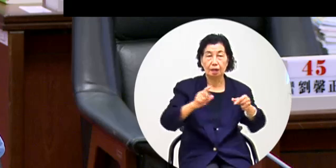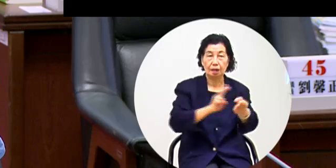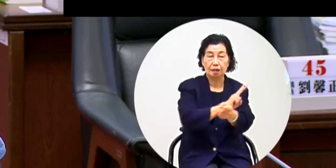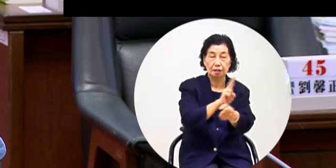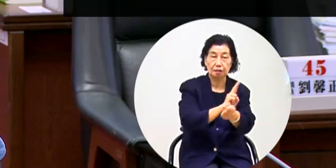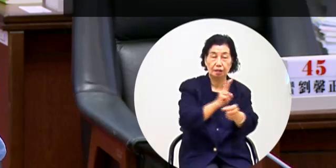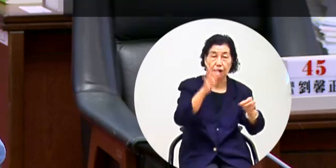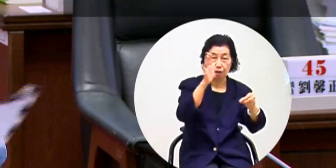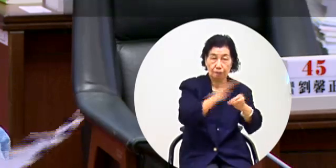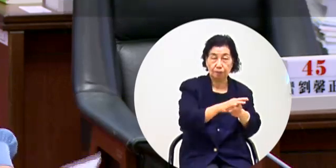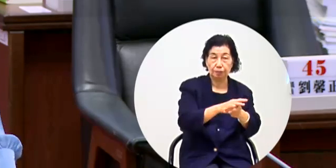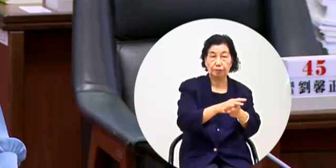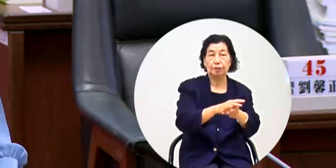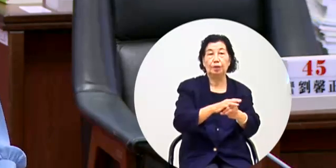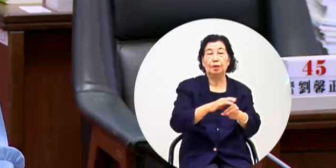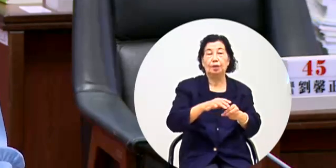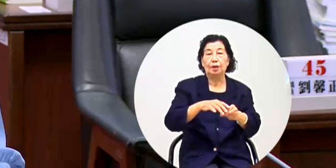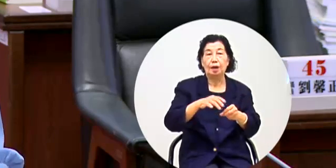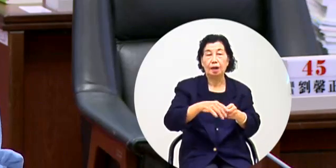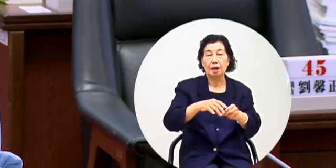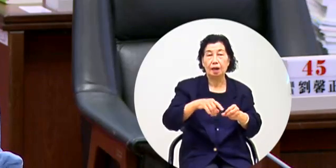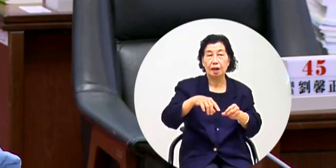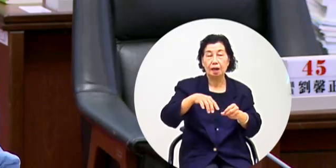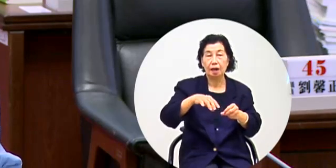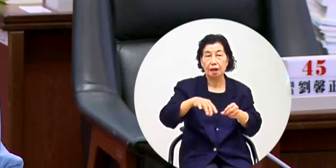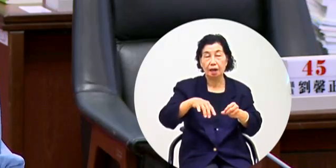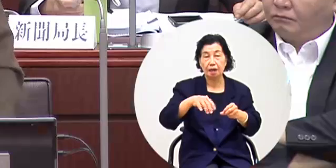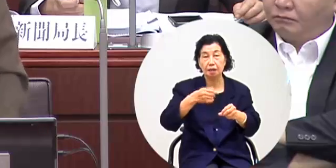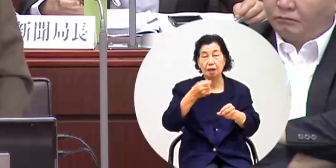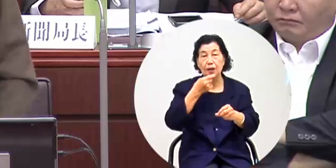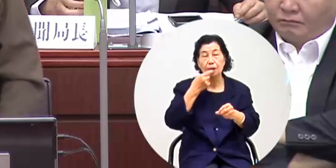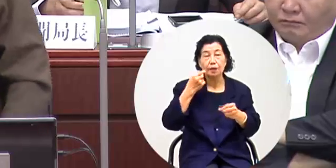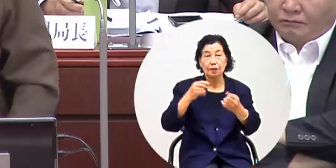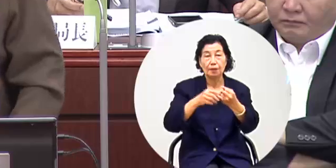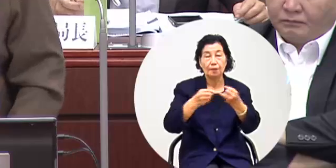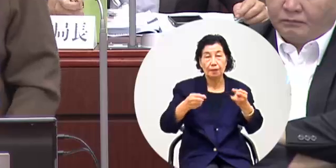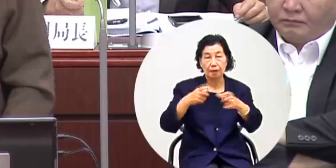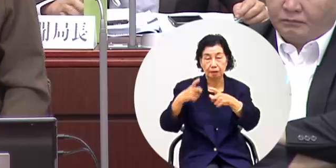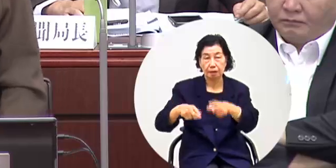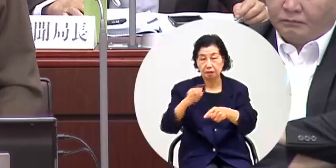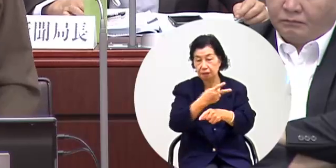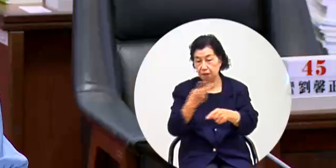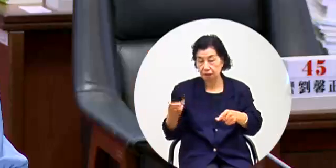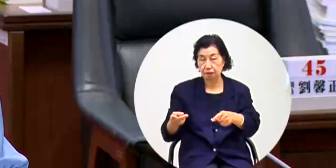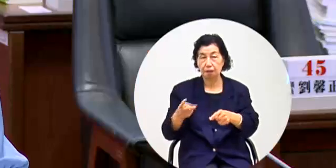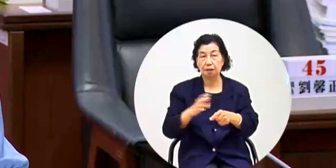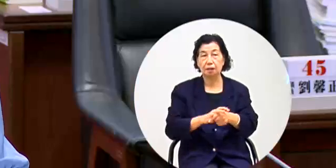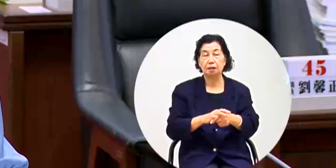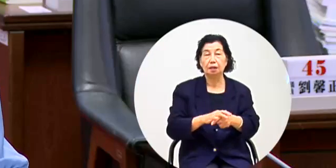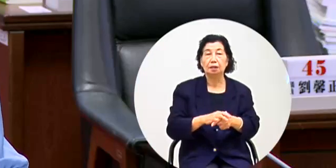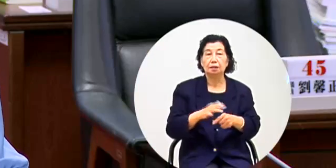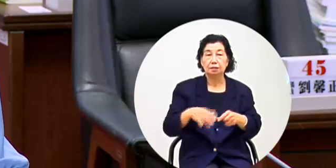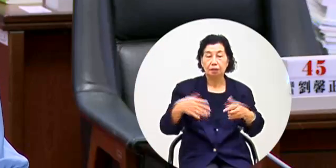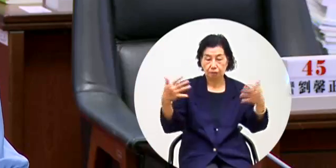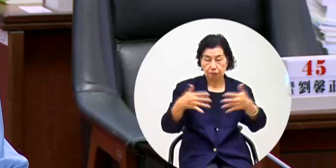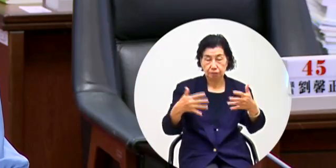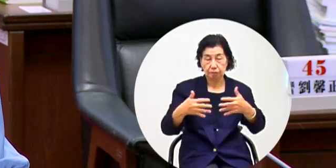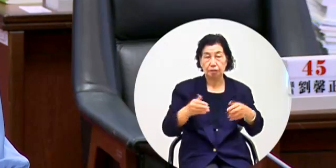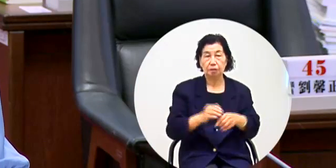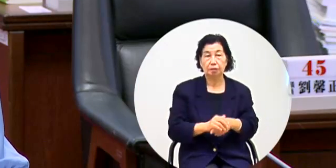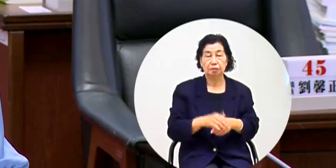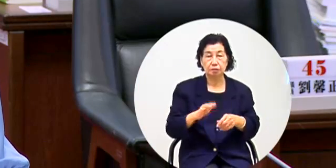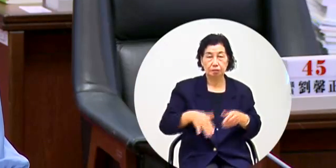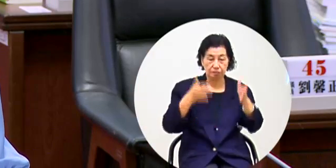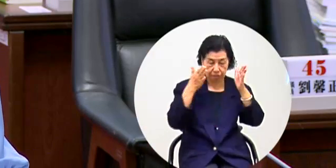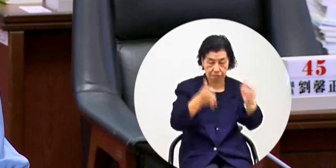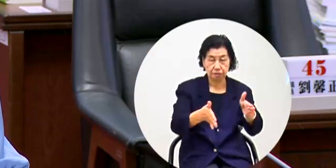里调整的部分哈。你给阿里干毛开心口拍谁？那也希望就是说能够针对这些问题哈，解决所有市民朋友的这些